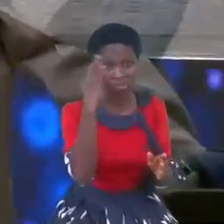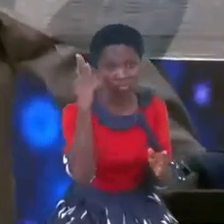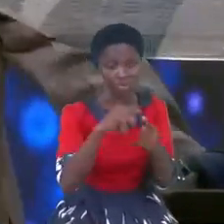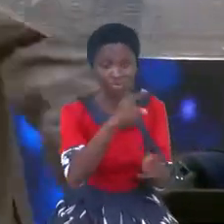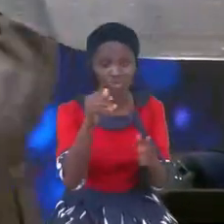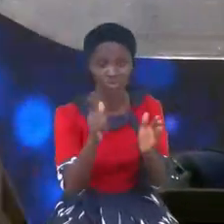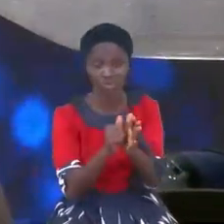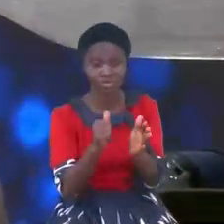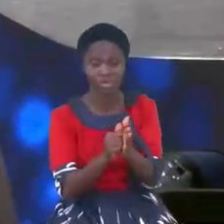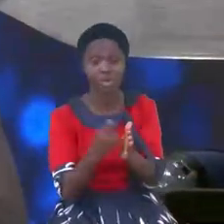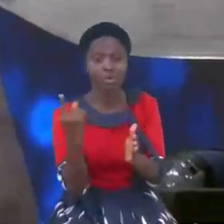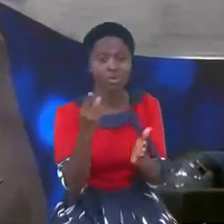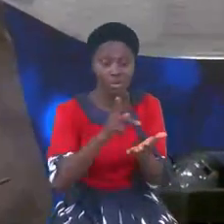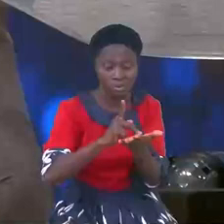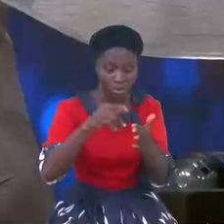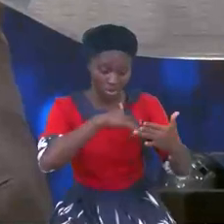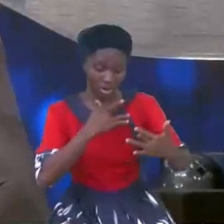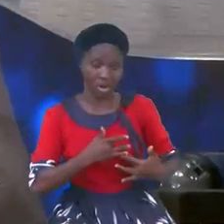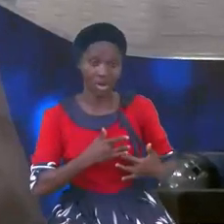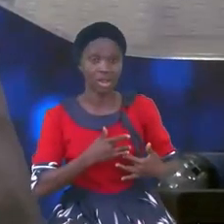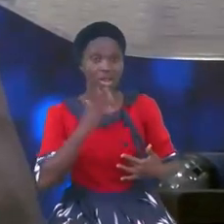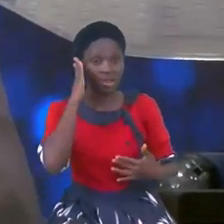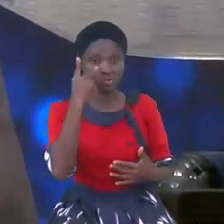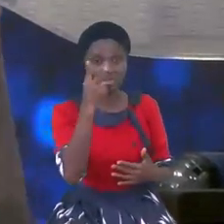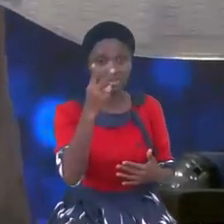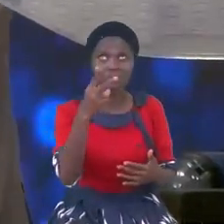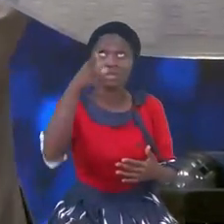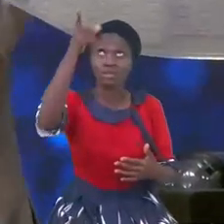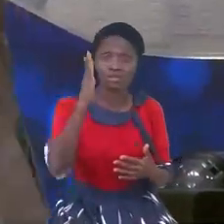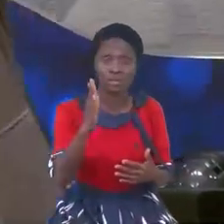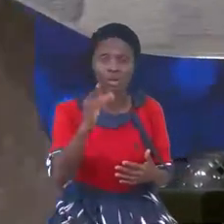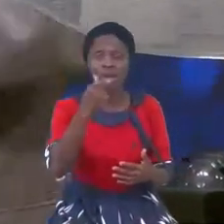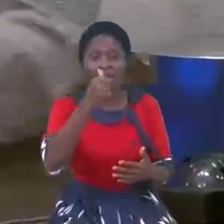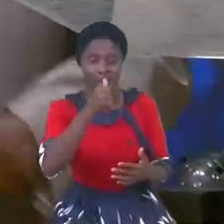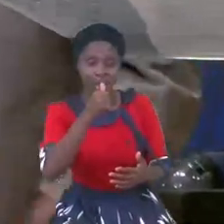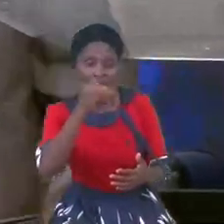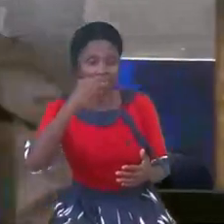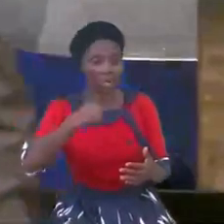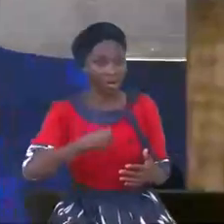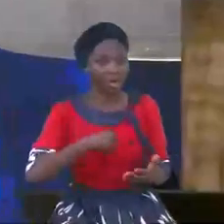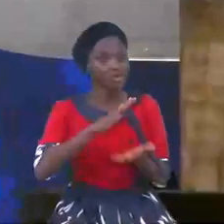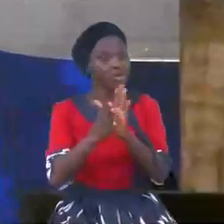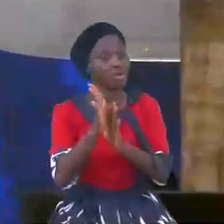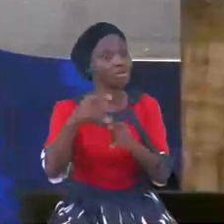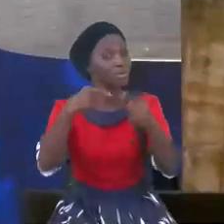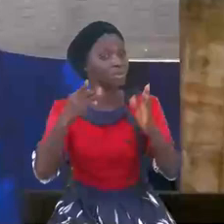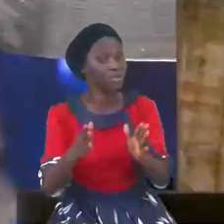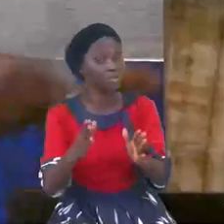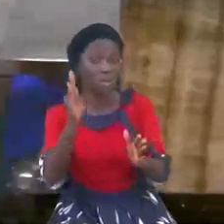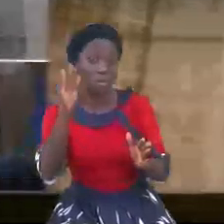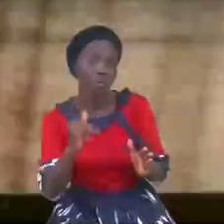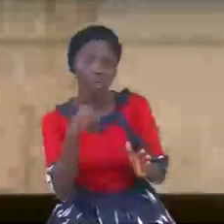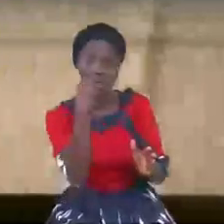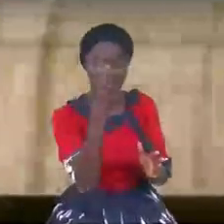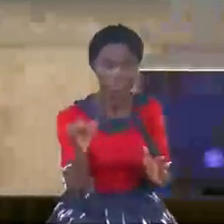Dieu. Suis-je devenu votre ennemi en vous disant que si tu dois aller au